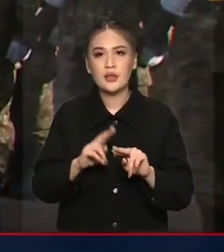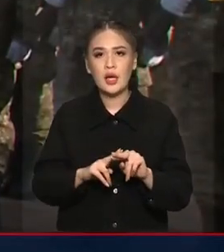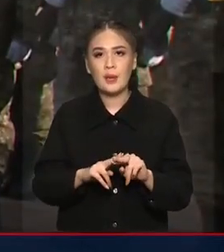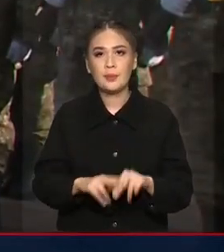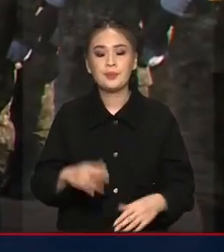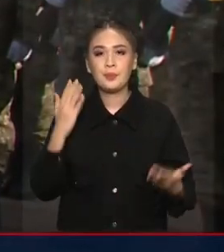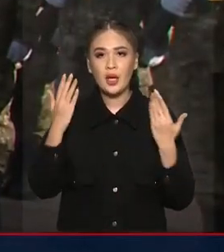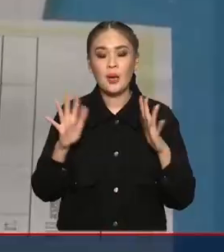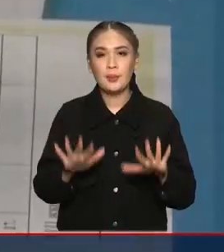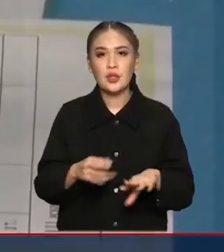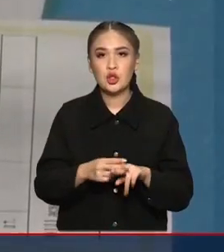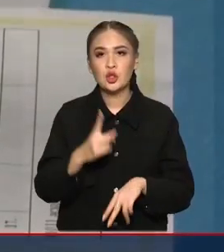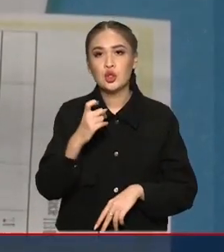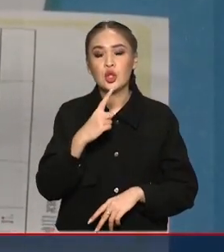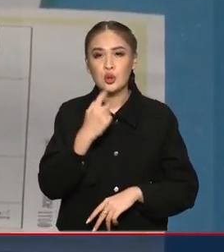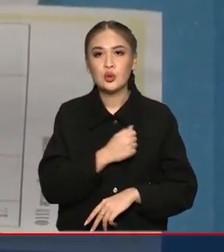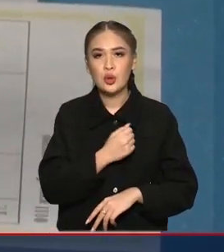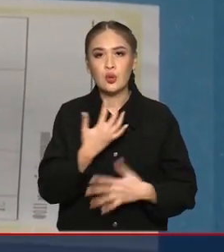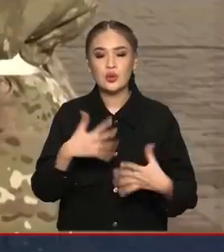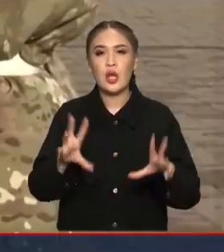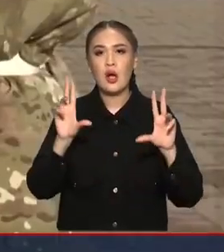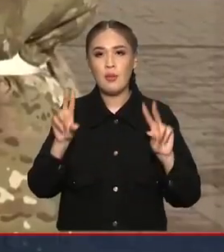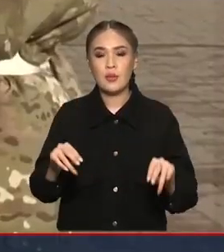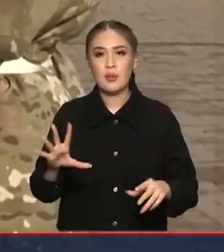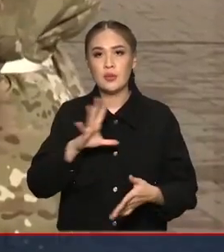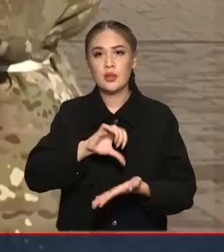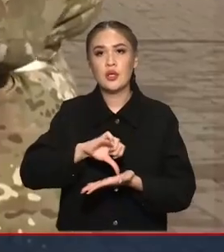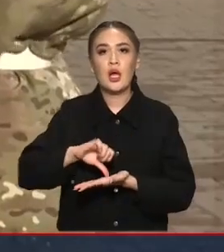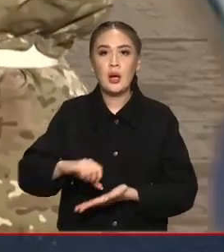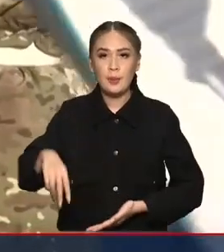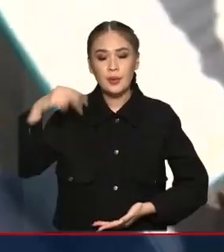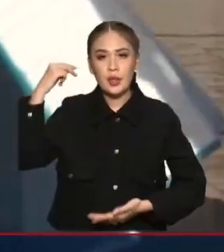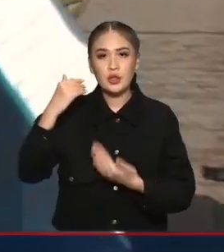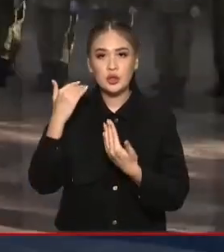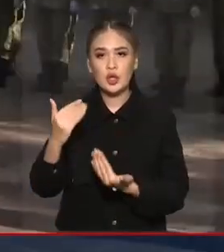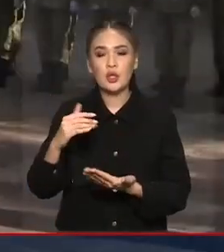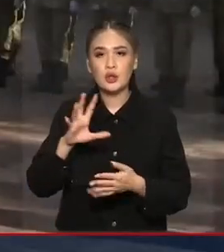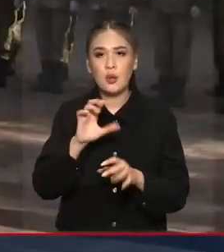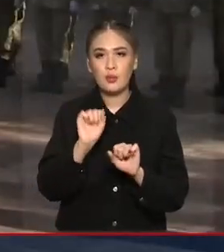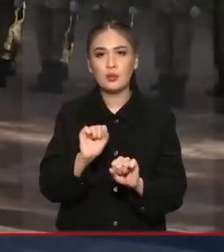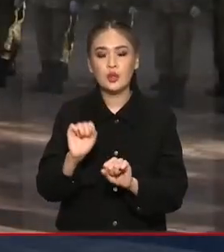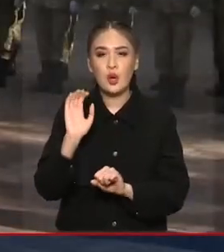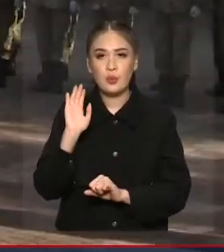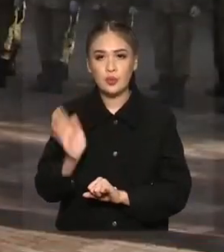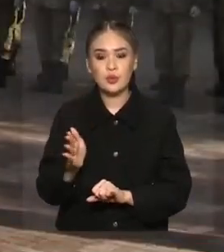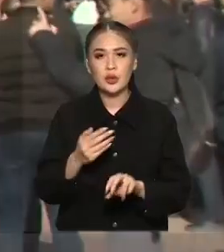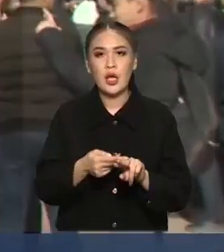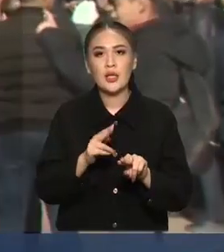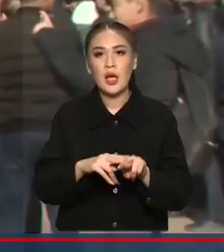саябағында 100-ге жуық әскери қызметші ант берді. Сарбаздар батыр президенттік полкінде отан алдындағы борышын өтейді.